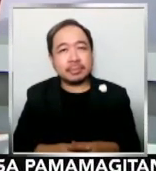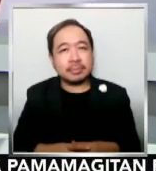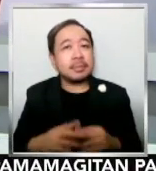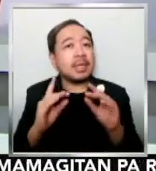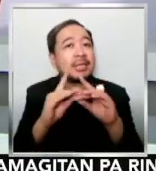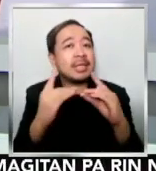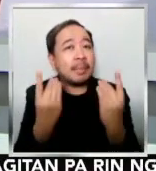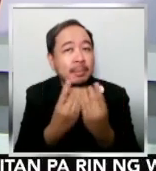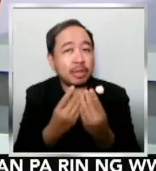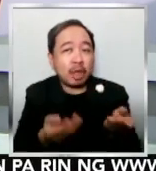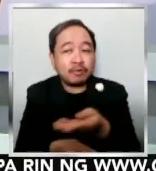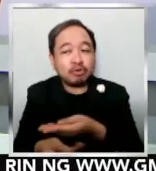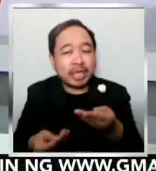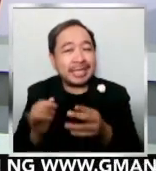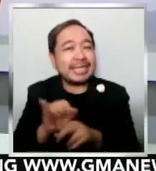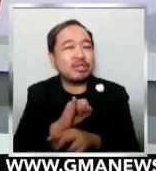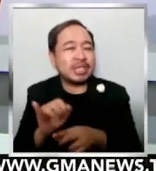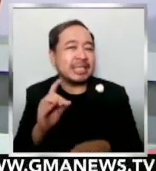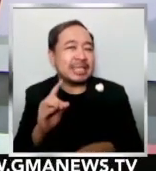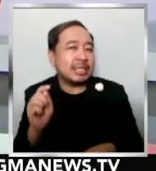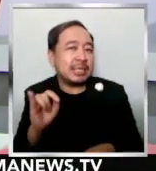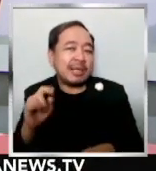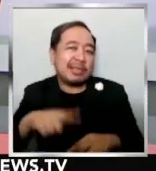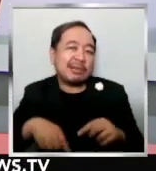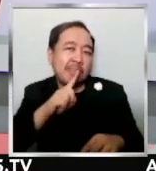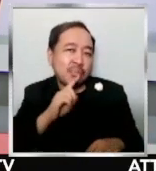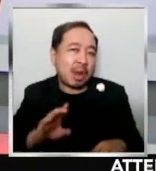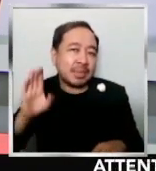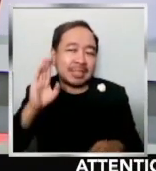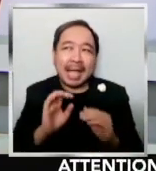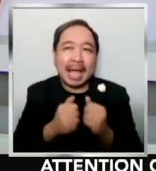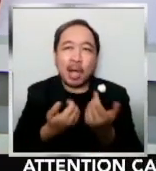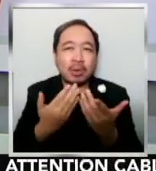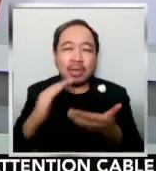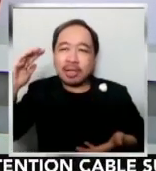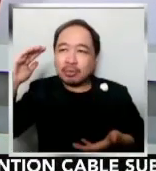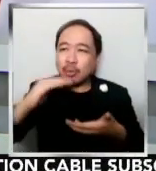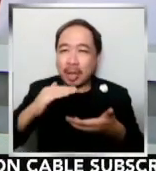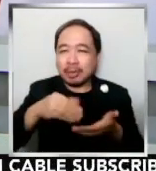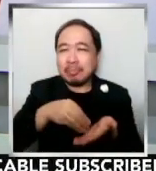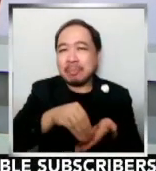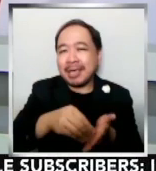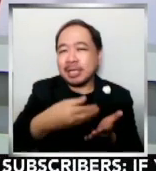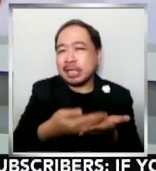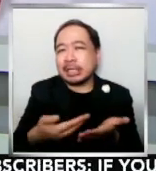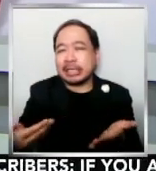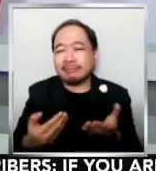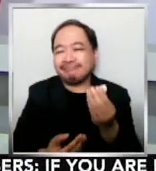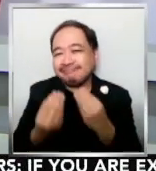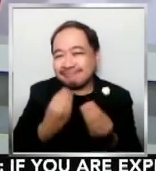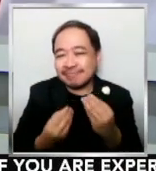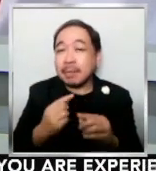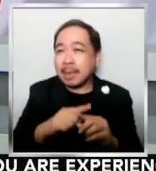and Industry ang pagbaba ng presyo ng mga bilihin. Pero pag-aaralan daw nilang mabuti kapag may mga hiling